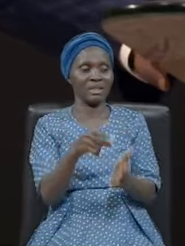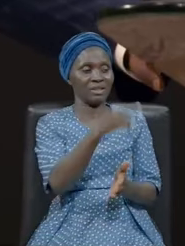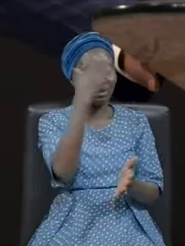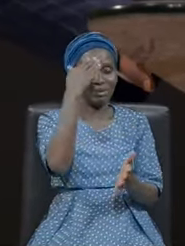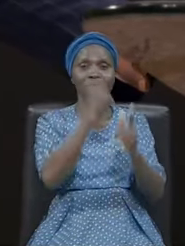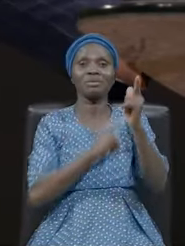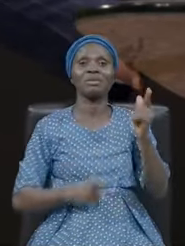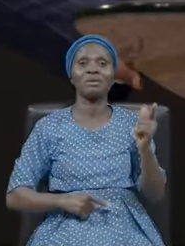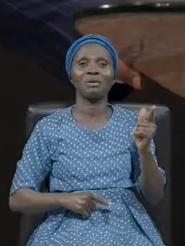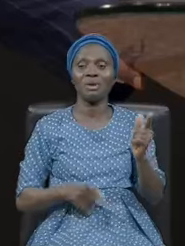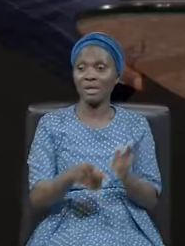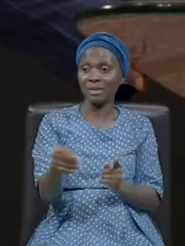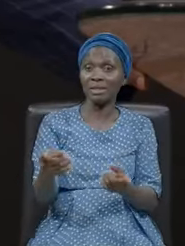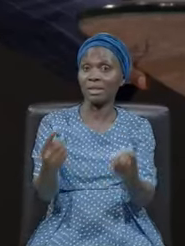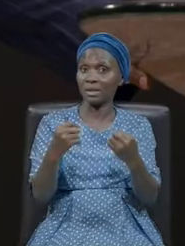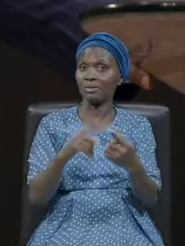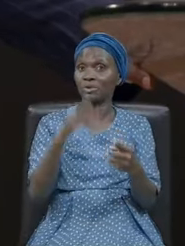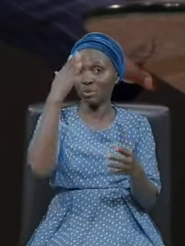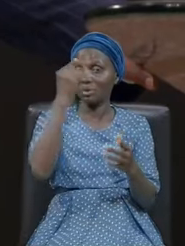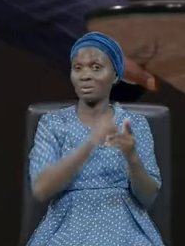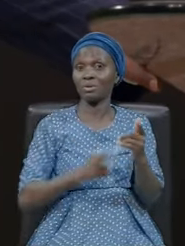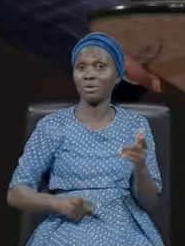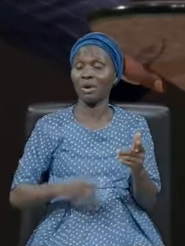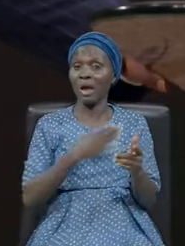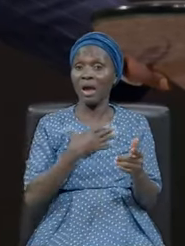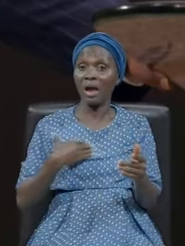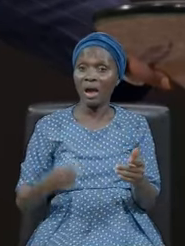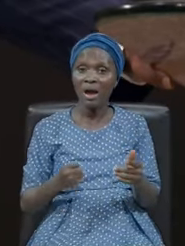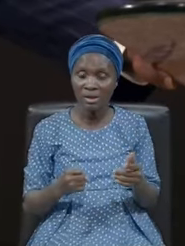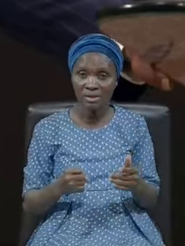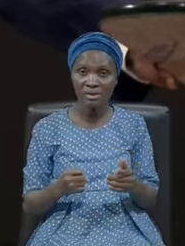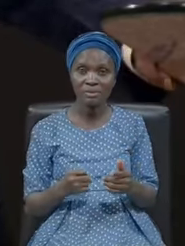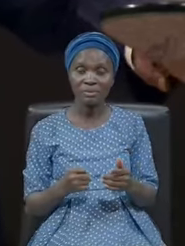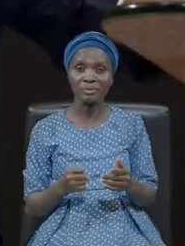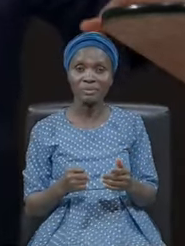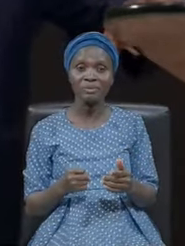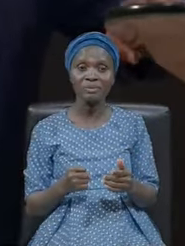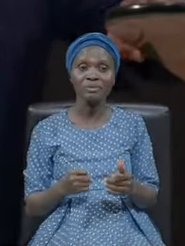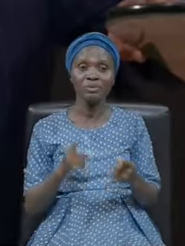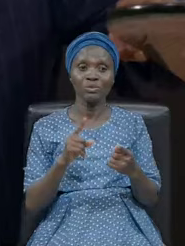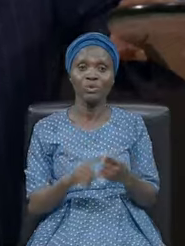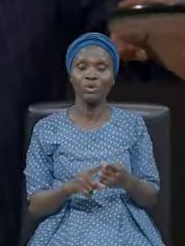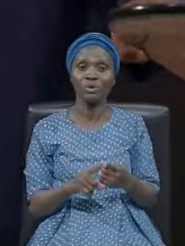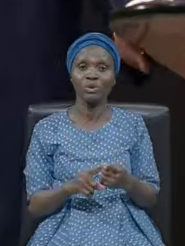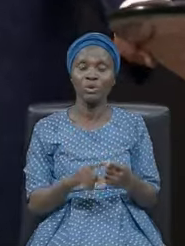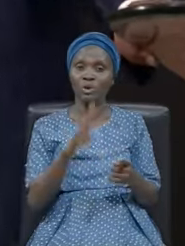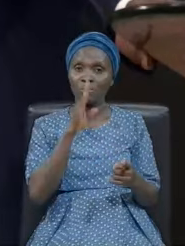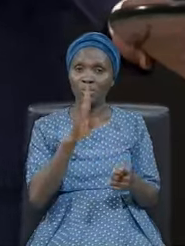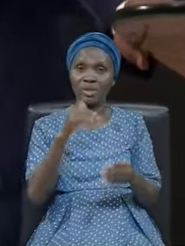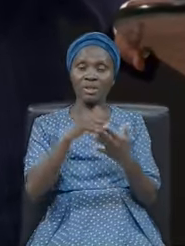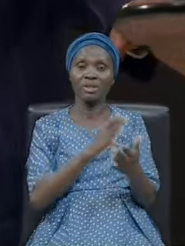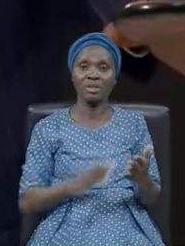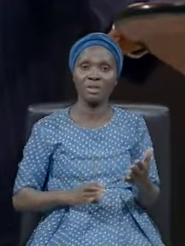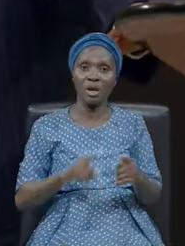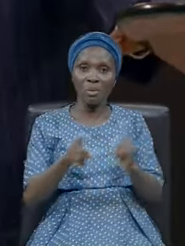disent de d'être né de nouveau alors ils